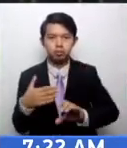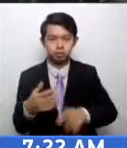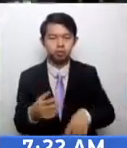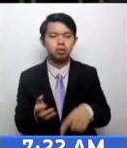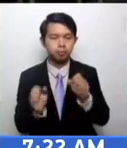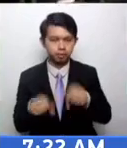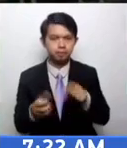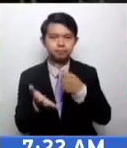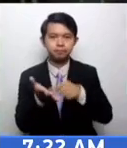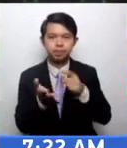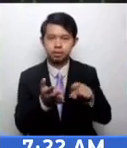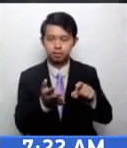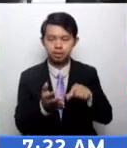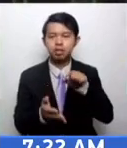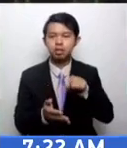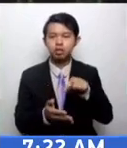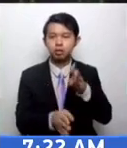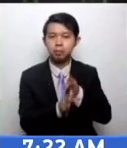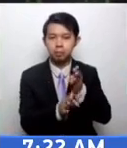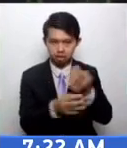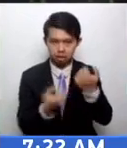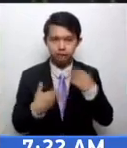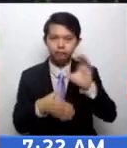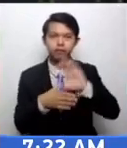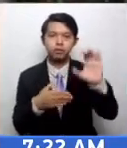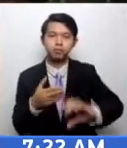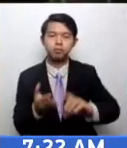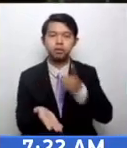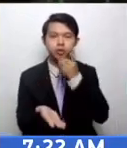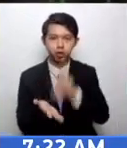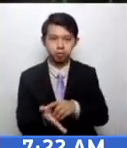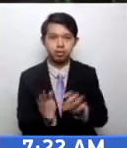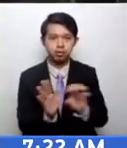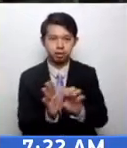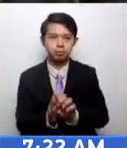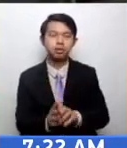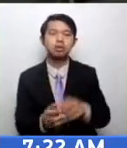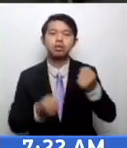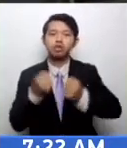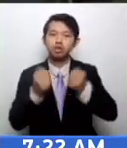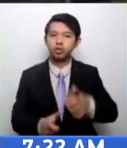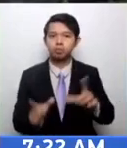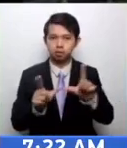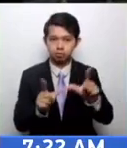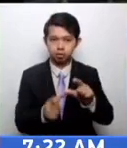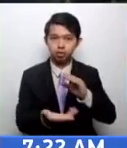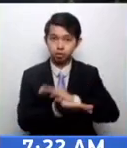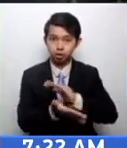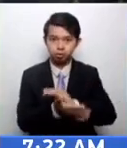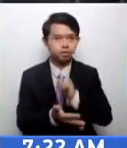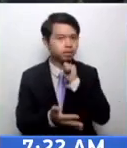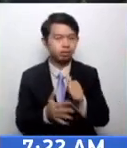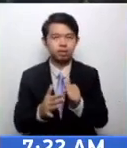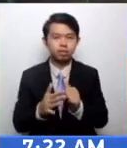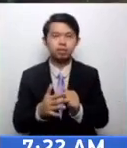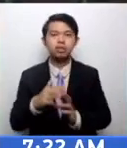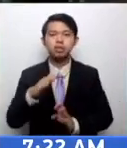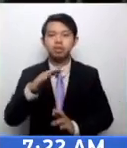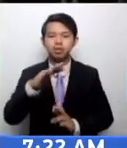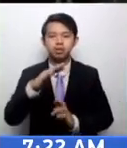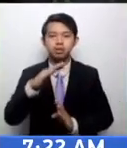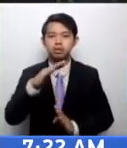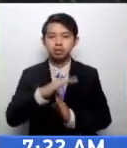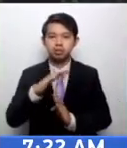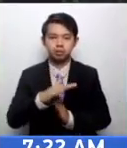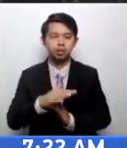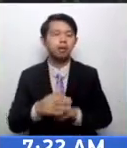silang kaukulang dokumento, lalo na sa driver license, hindi expired yung kanilang mga documents. And then yung mga buses natin, yung mga ORCR, makikita